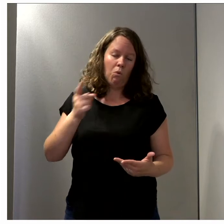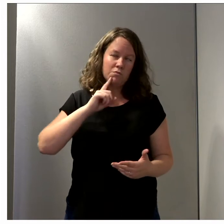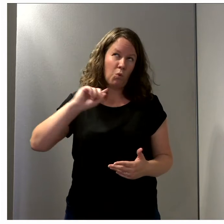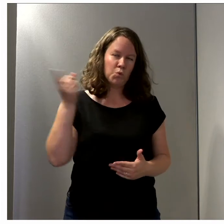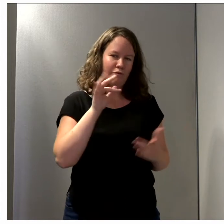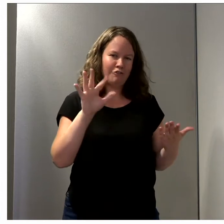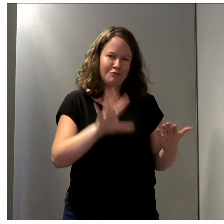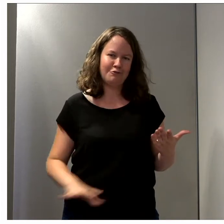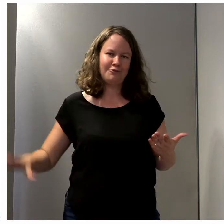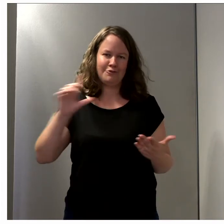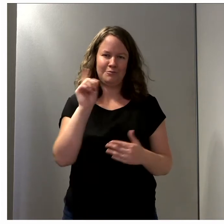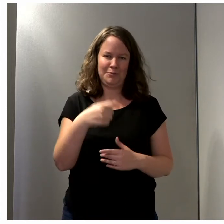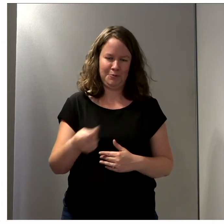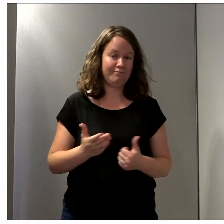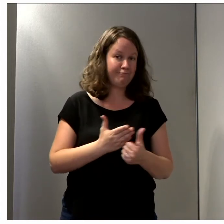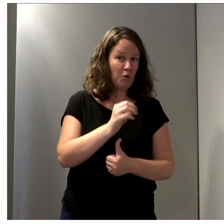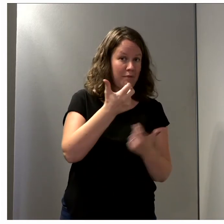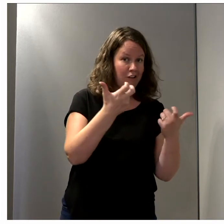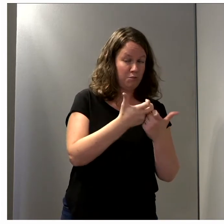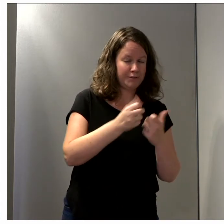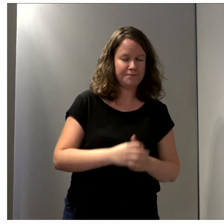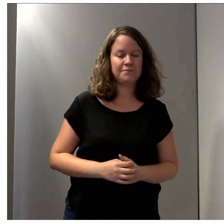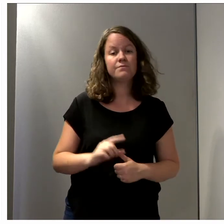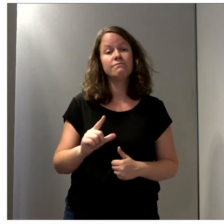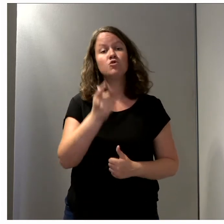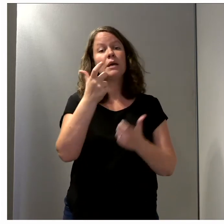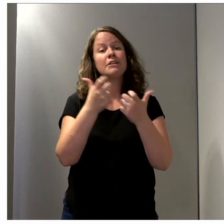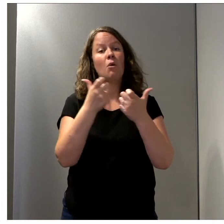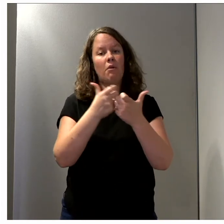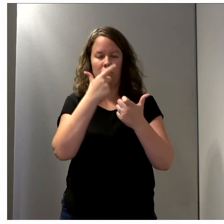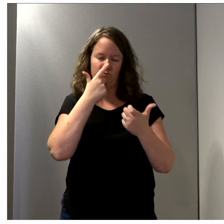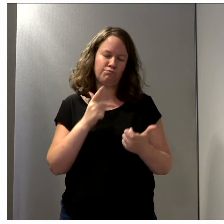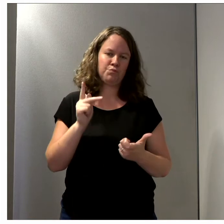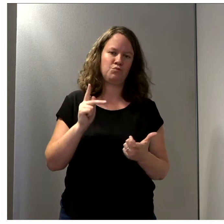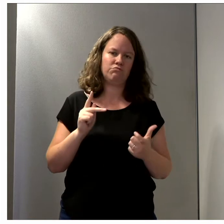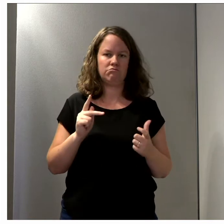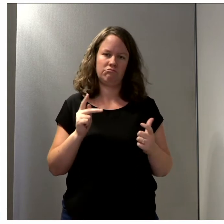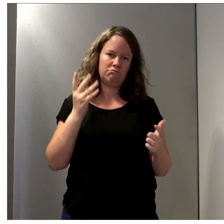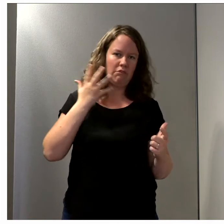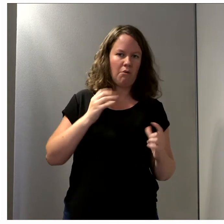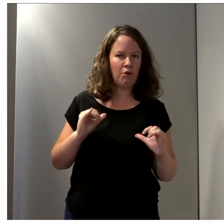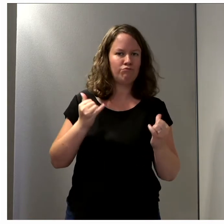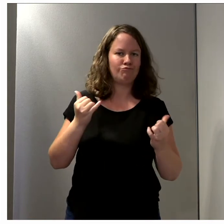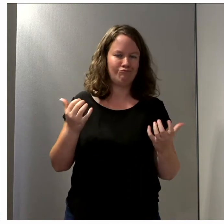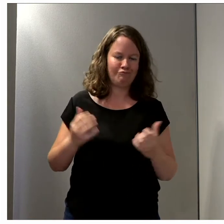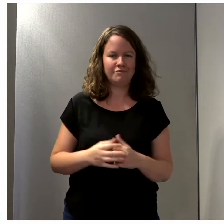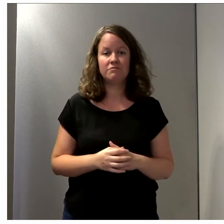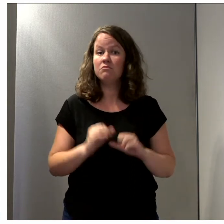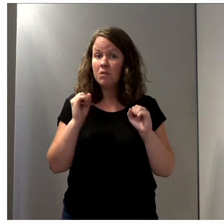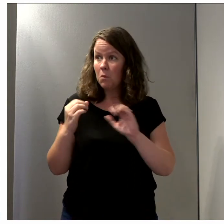l'aidant. Le deuxième exemple, qui est un peu plus ludique, mais qui peut être reproduit là aussi partout dans toutes les villes où